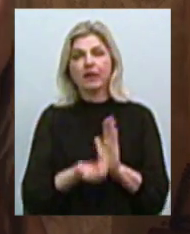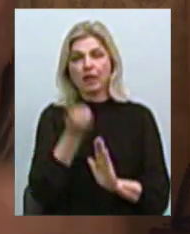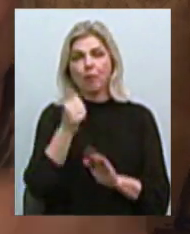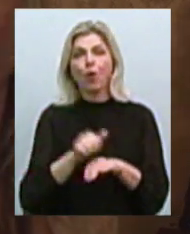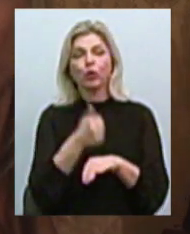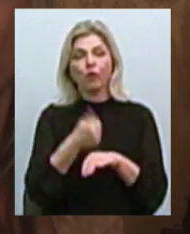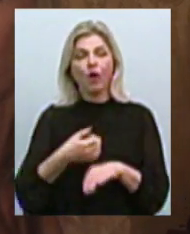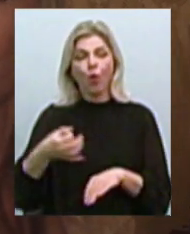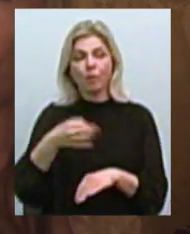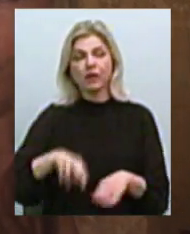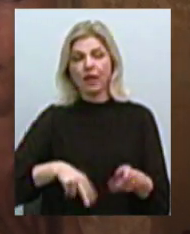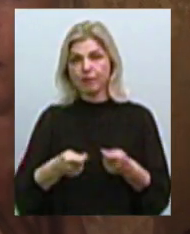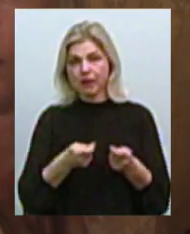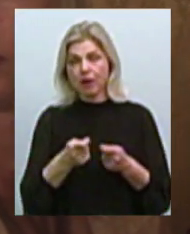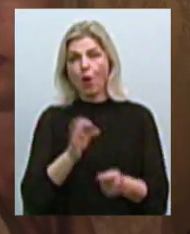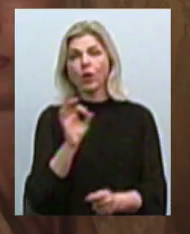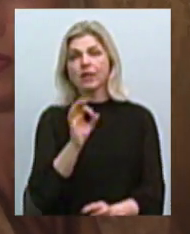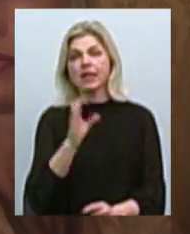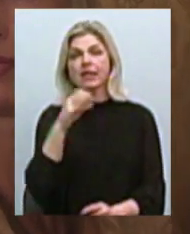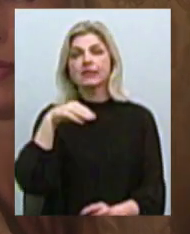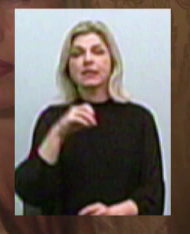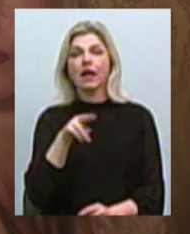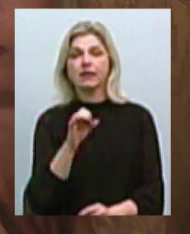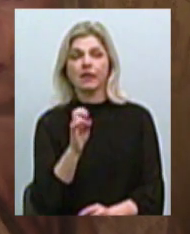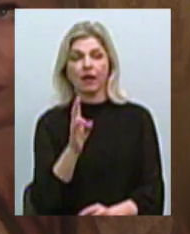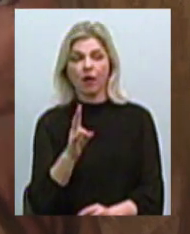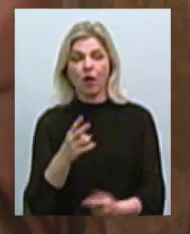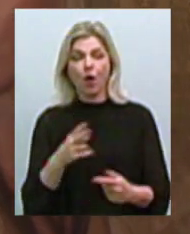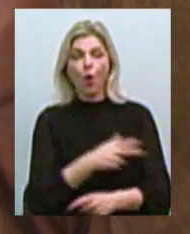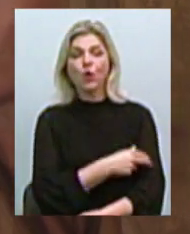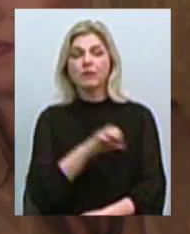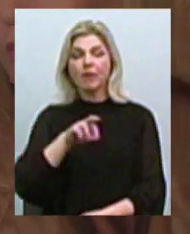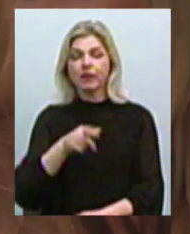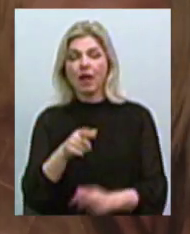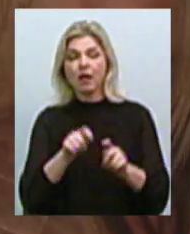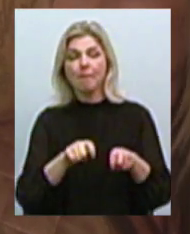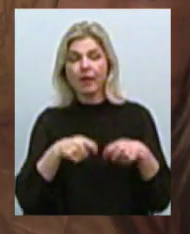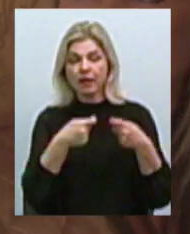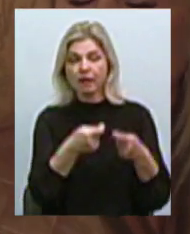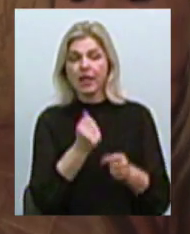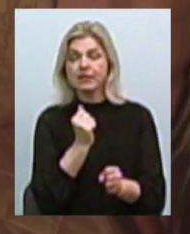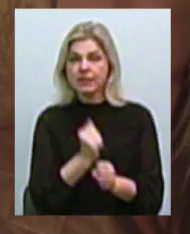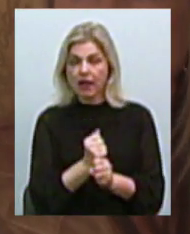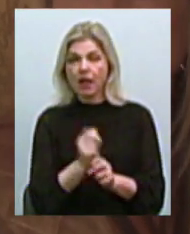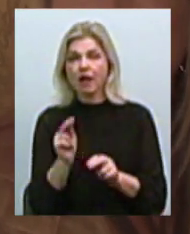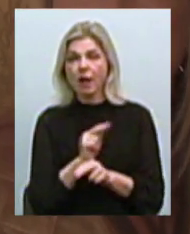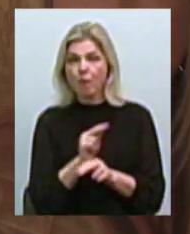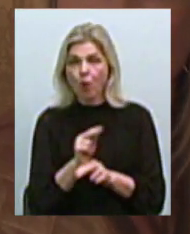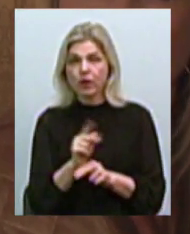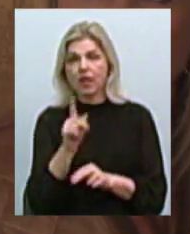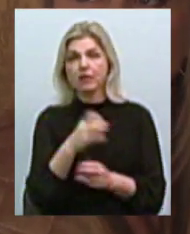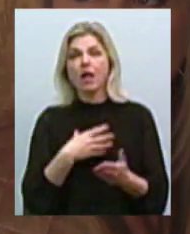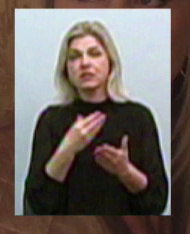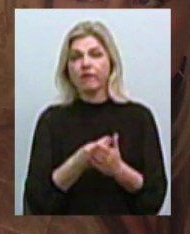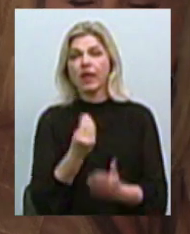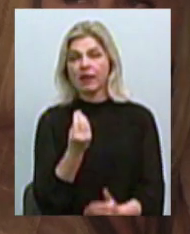державної адміністрації Олександр Стаднік. Госпіталь передадим, як ви мені сказали, да. Васильович, зробимо ремонт за свої